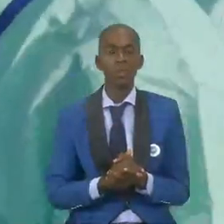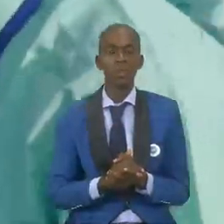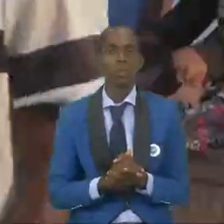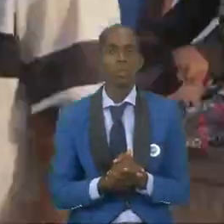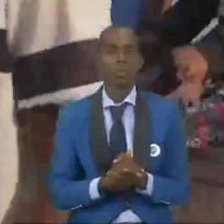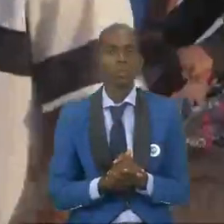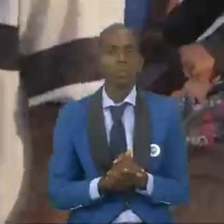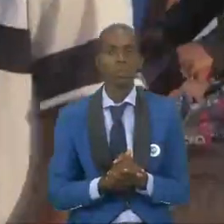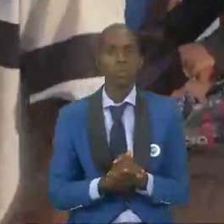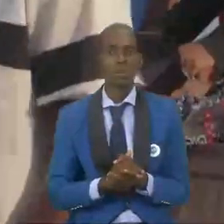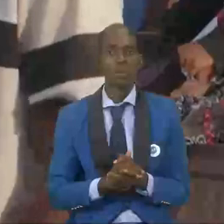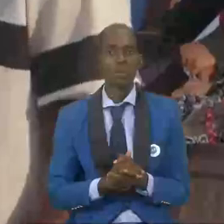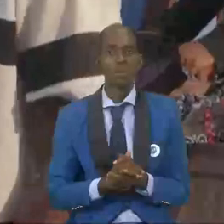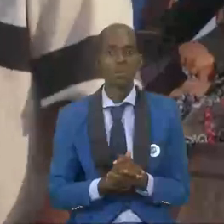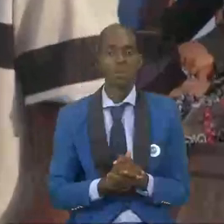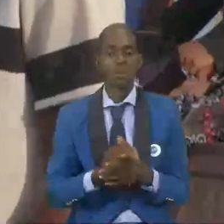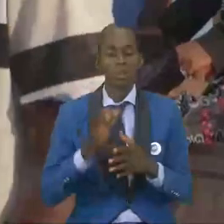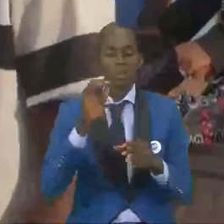vie.